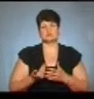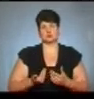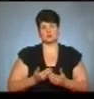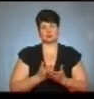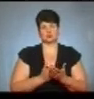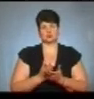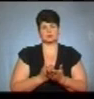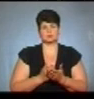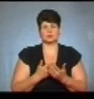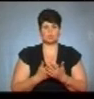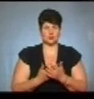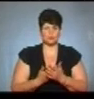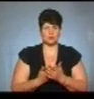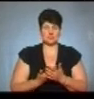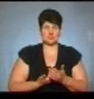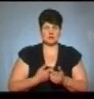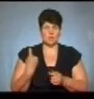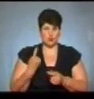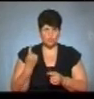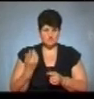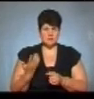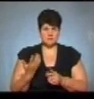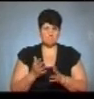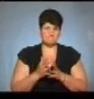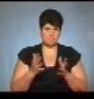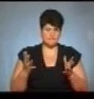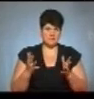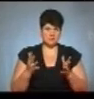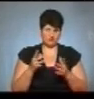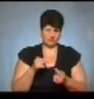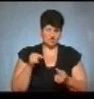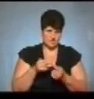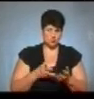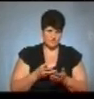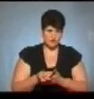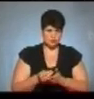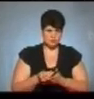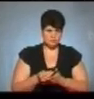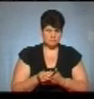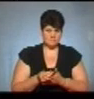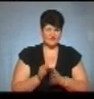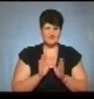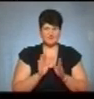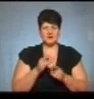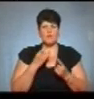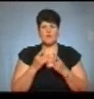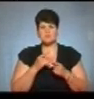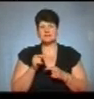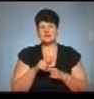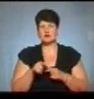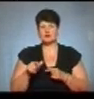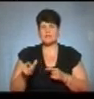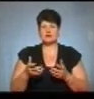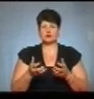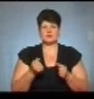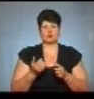послуги. Тобто жителі області стали більш вчасно оплачувати? Ні, ну ми говоримо за тих людей, які